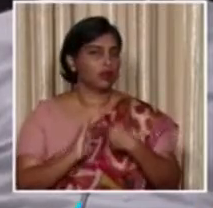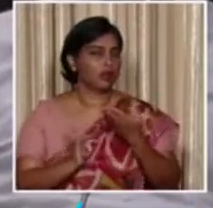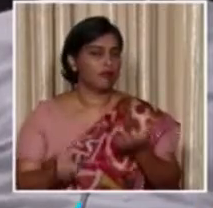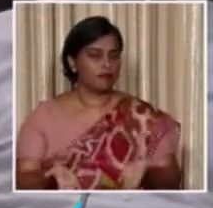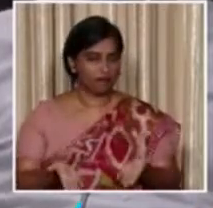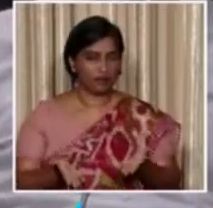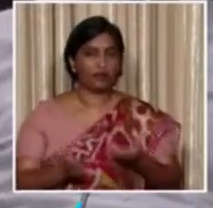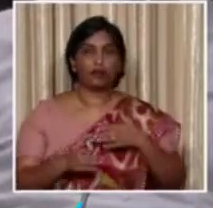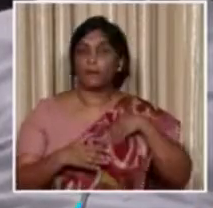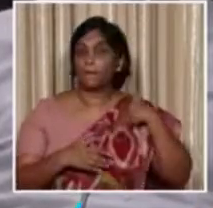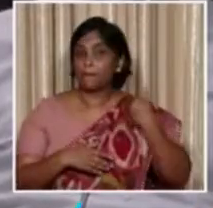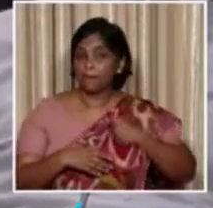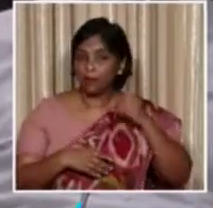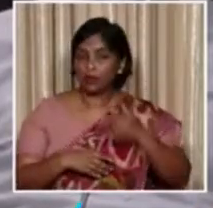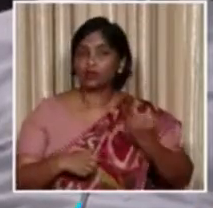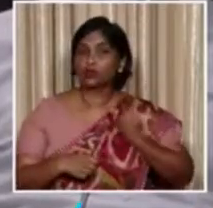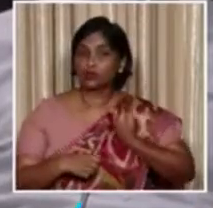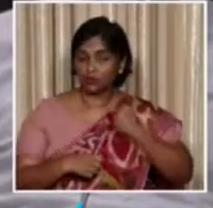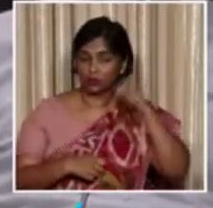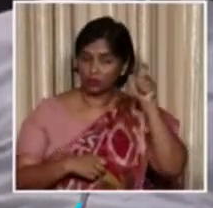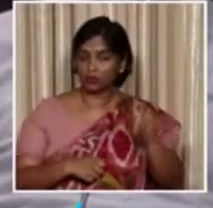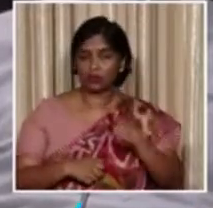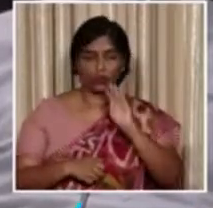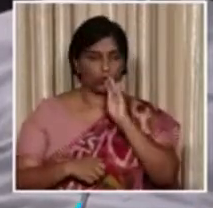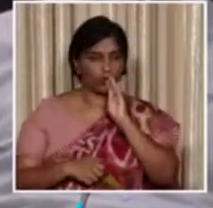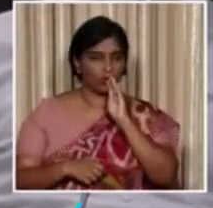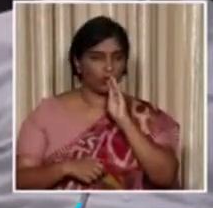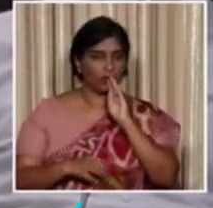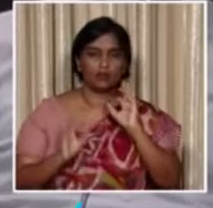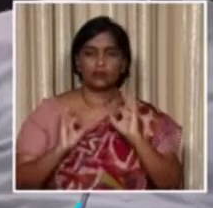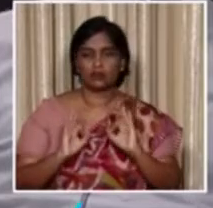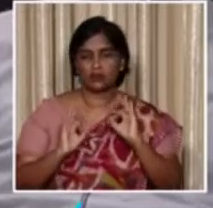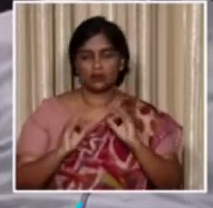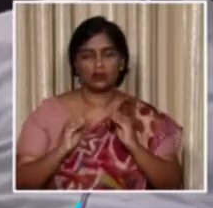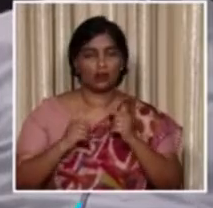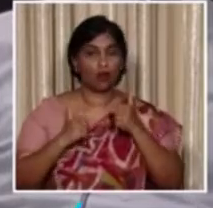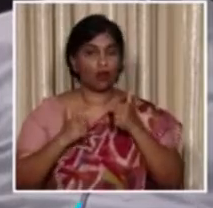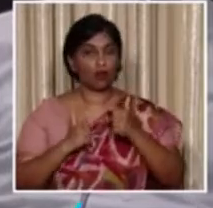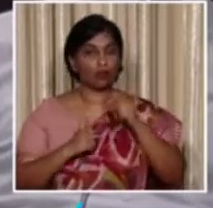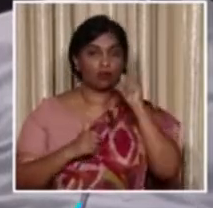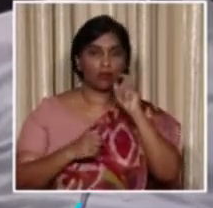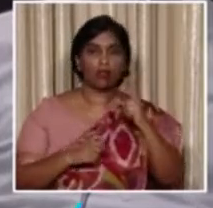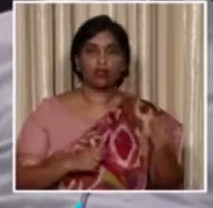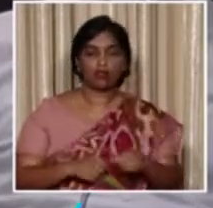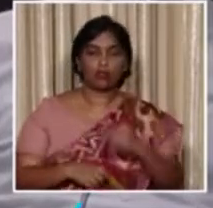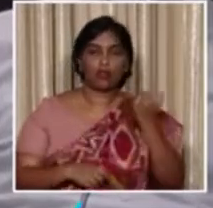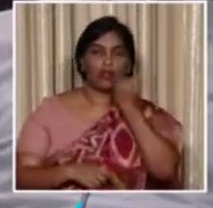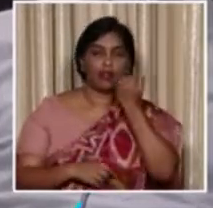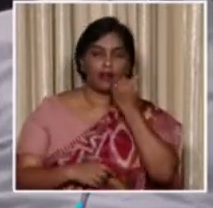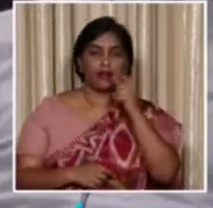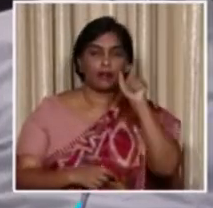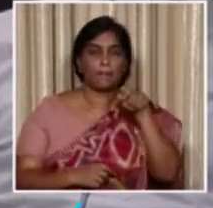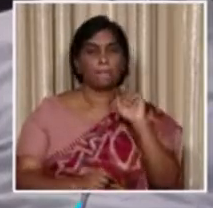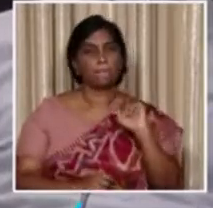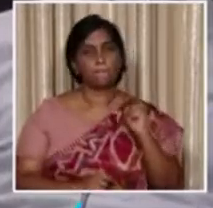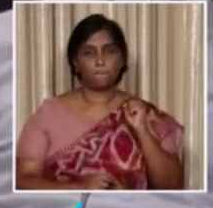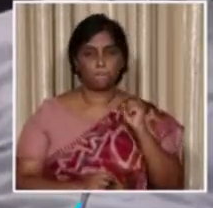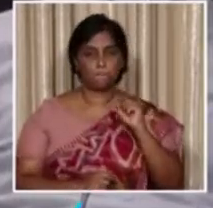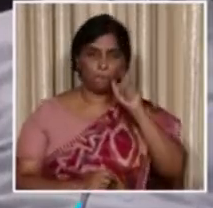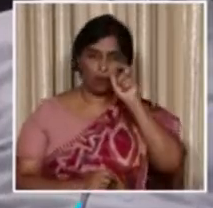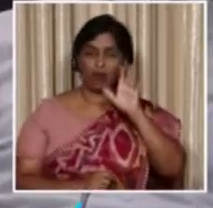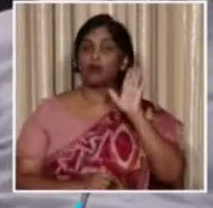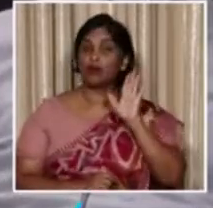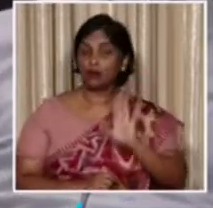තිබෙනවා. ප්‍රධාන වශයෙන්ම වෛද්‍යවරයෙක් අපි හිතමු සාමාන්‍ය තත්ත්වයෙන් හොඳට බලනවා නම් දවසකට රෝගීන් 50ක් බලනවායි කියලා.